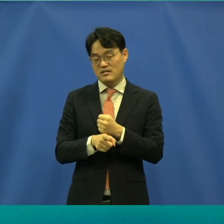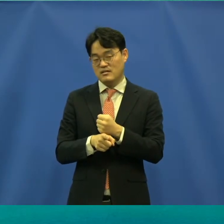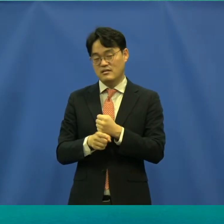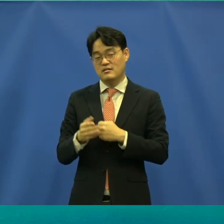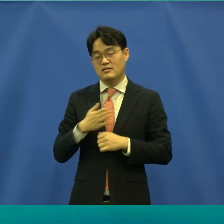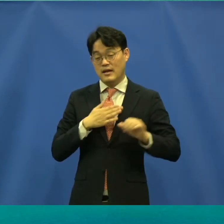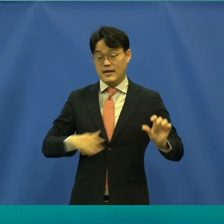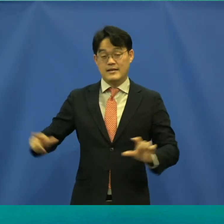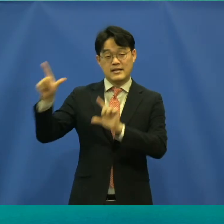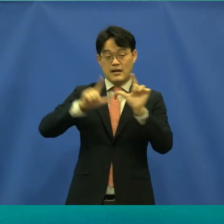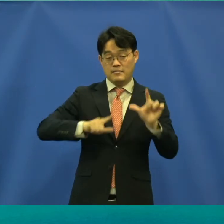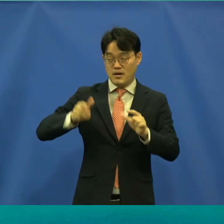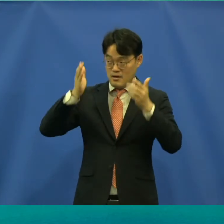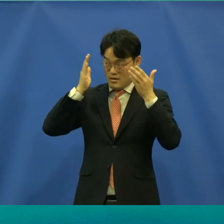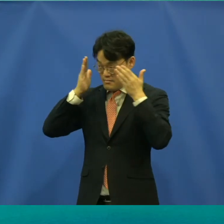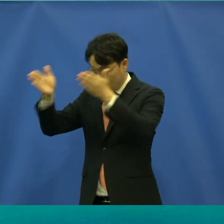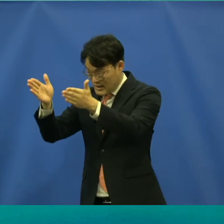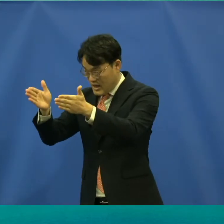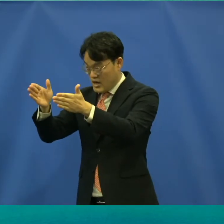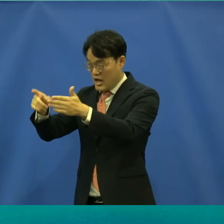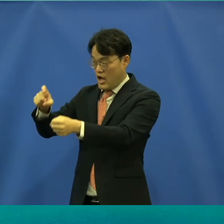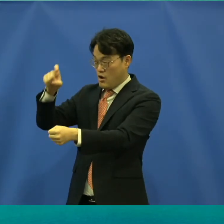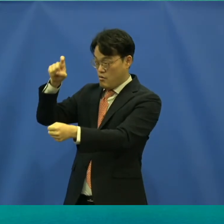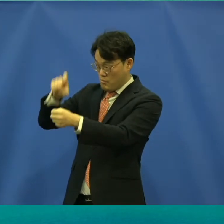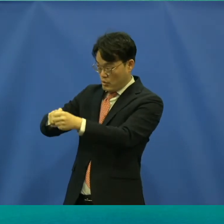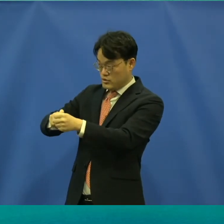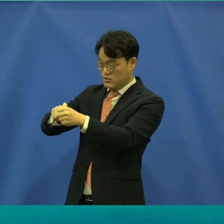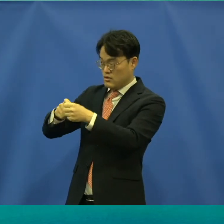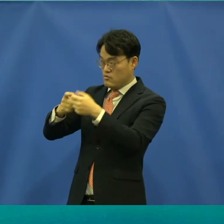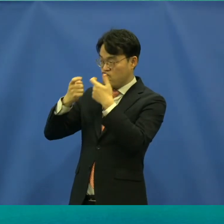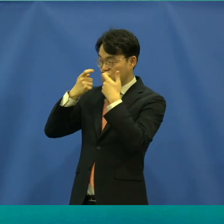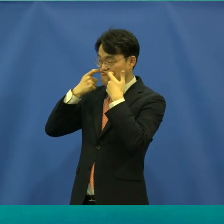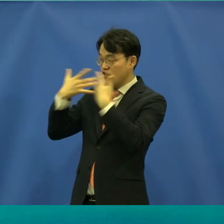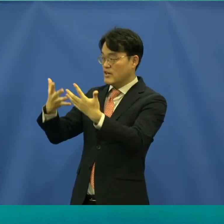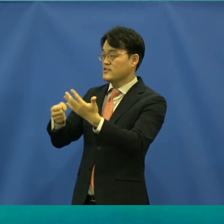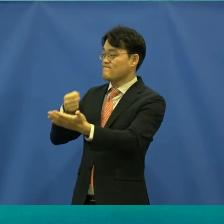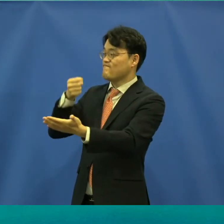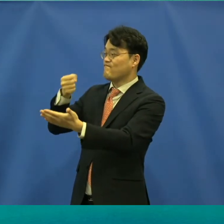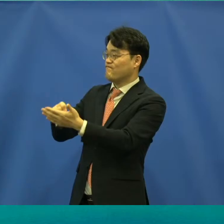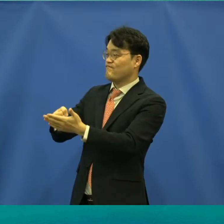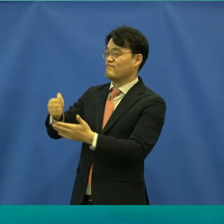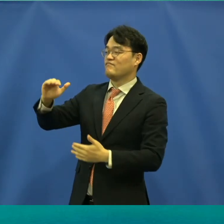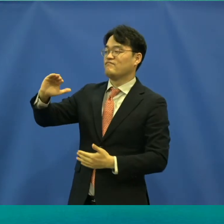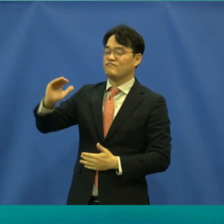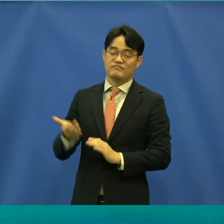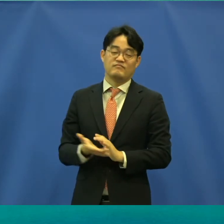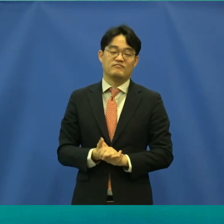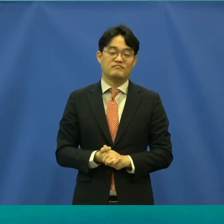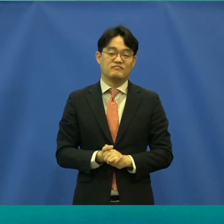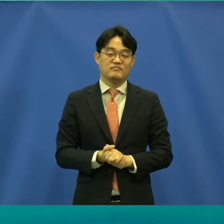내 삶이 관련된다는 것이야말로 얼마나 놀라운 일인지 모릅니다.